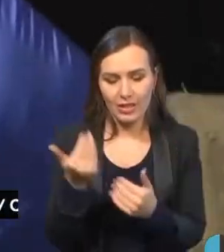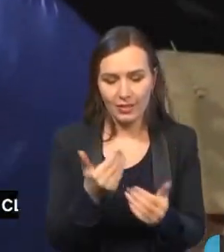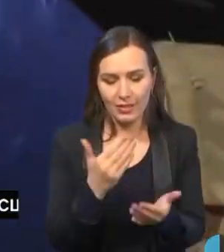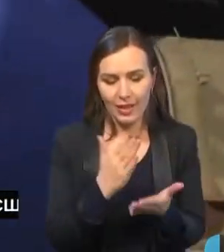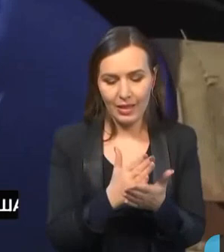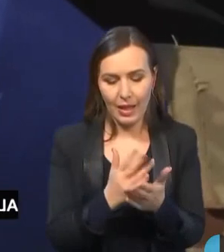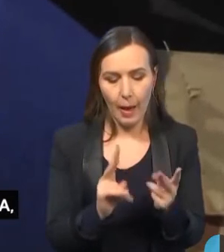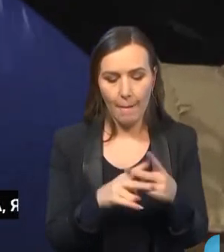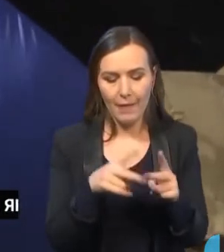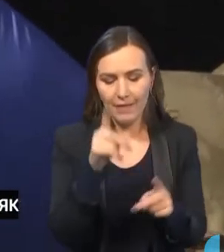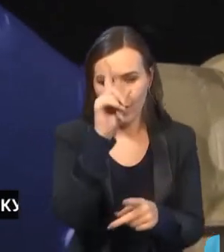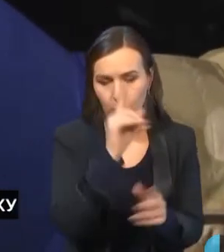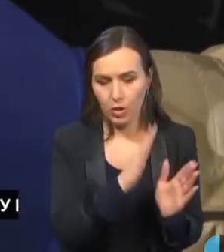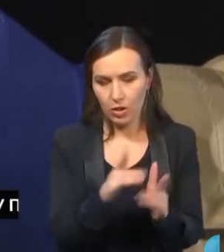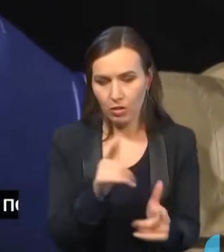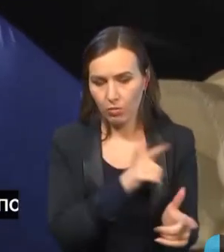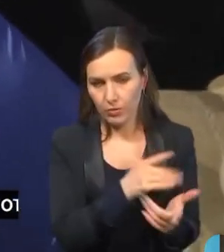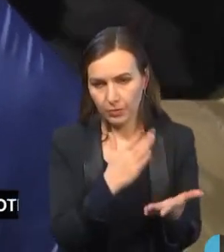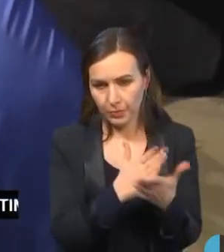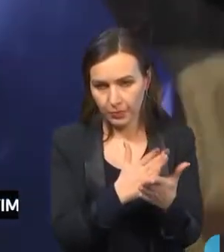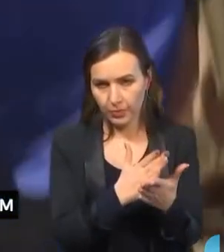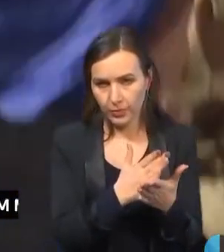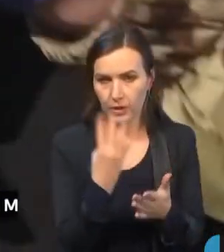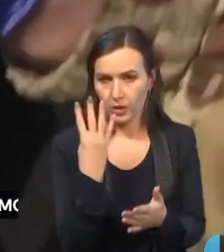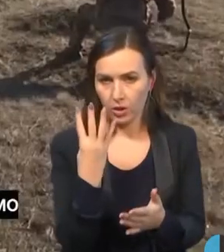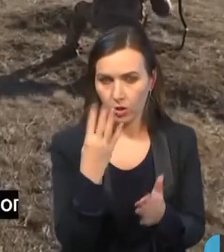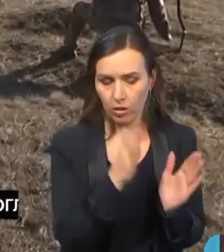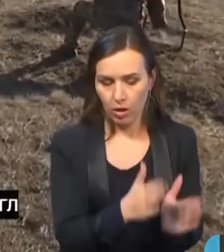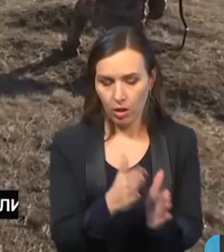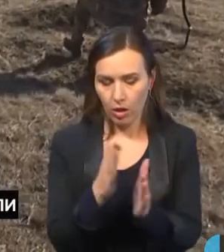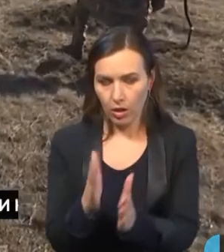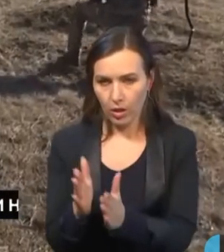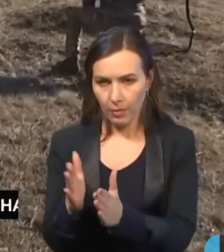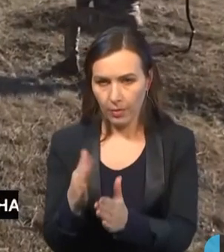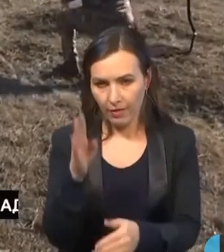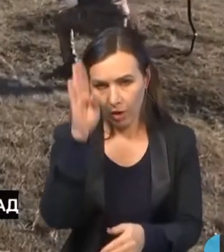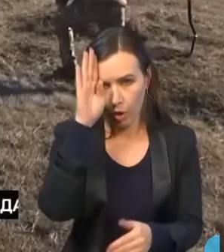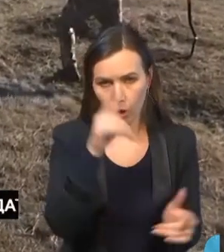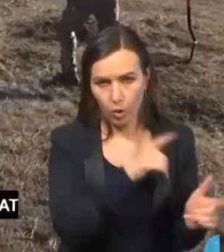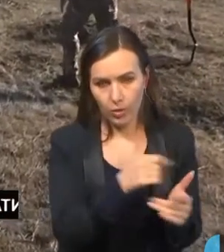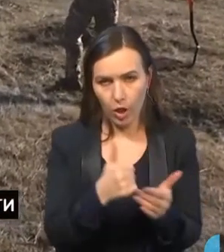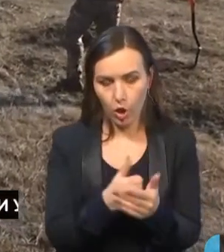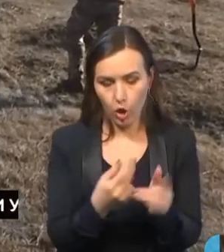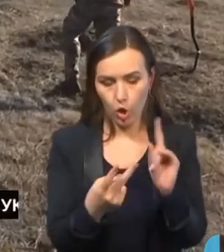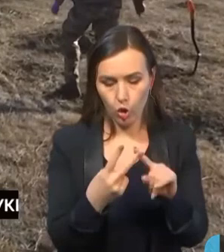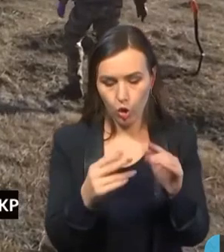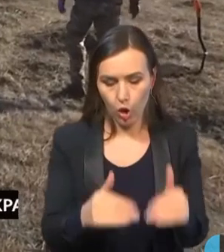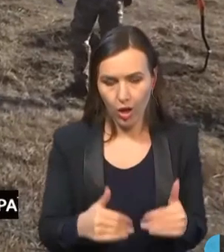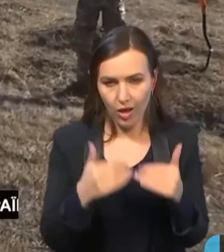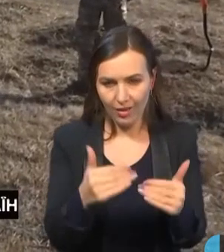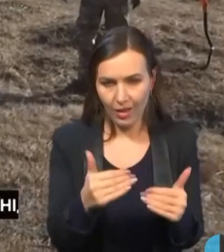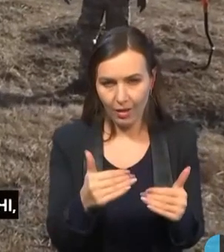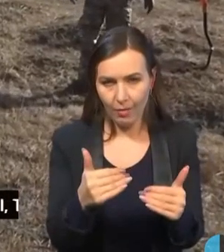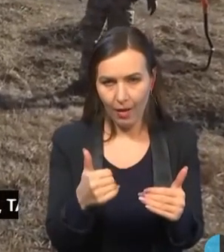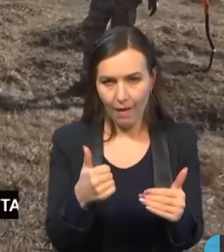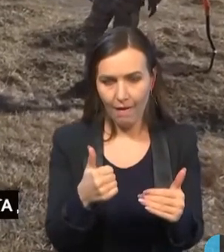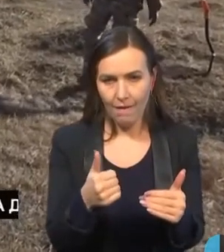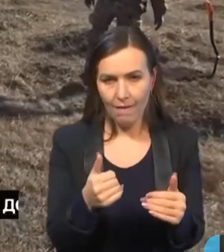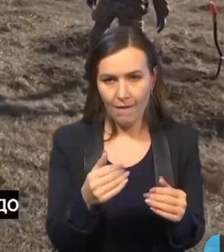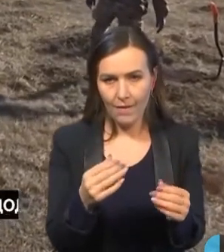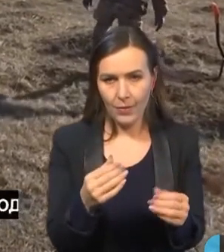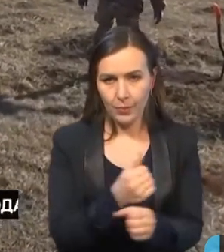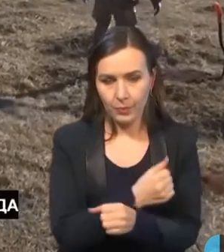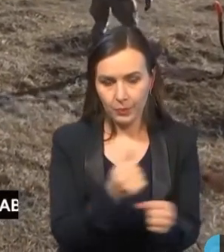місяця. Система підготовки складається з 4 етапів. Хлопці готуються до 2-го етапу – вогневого способу підриву,